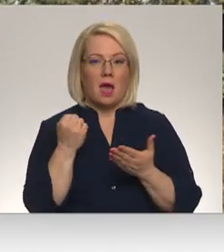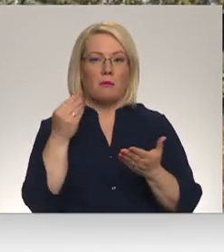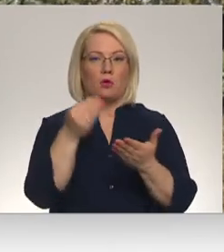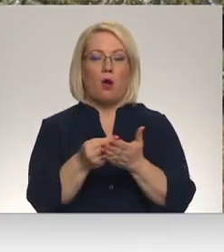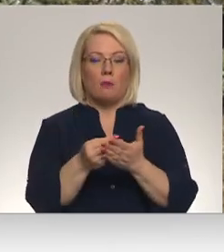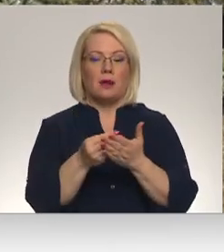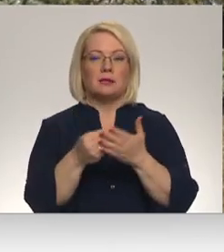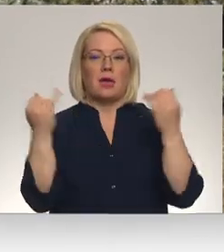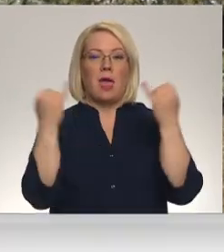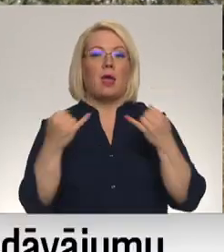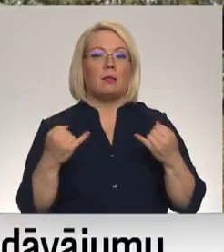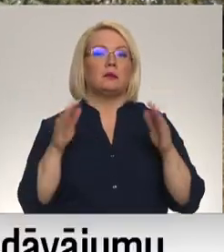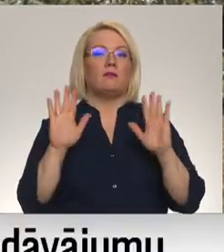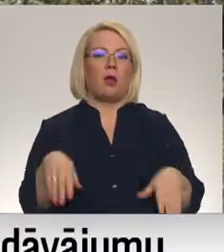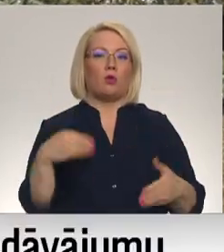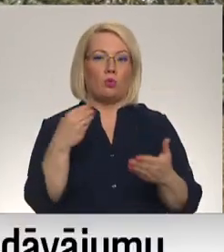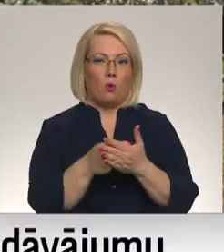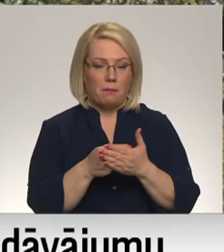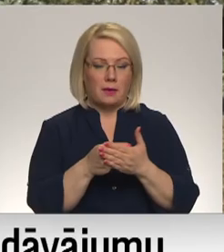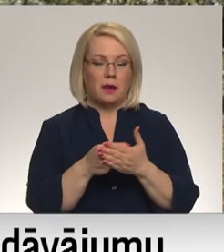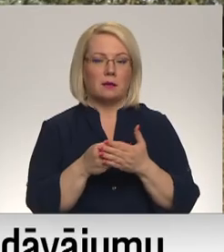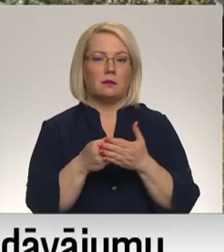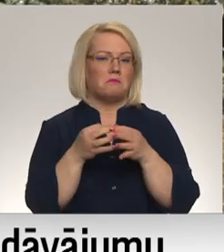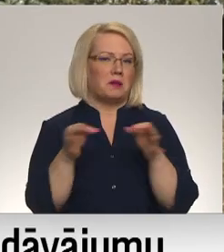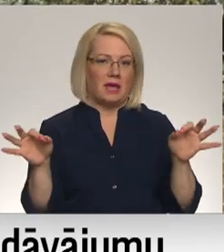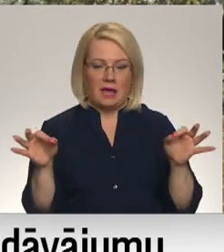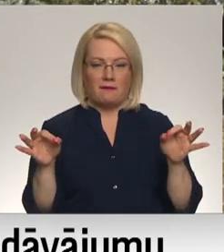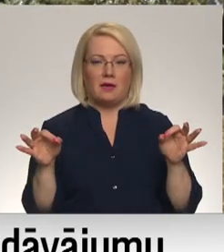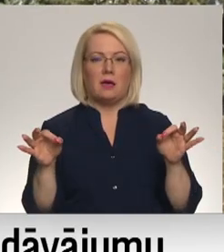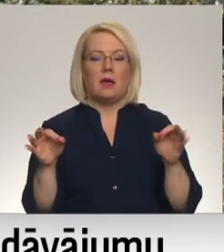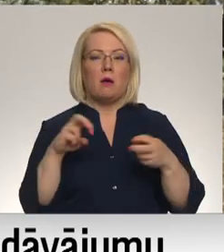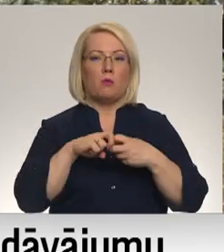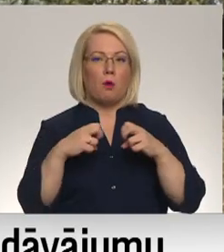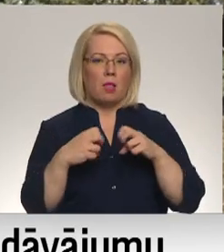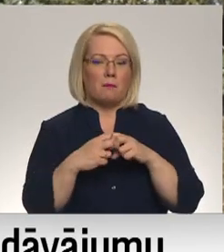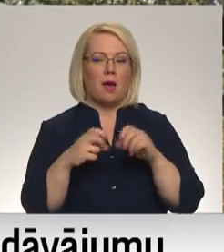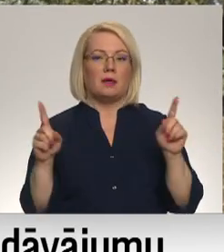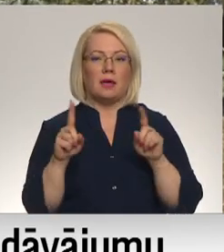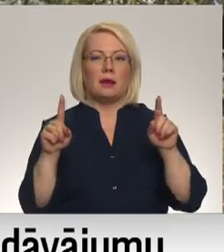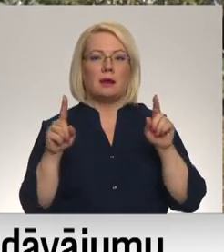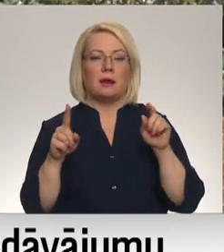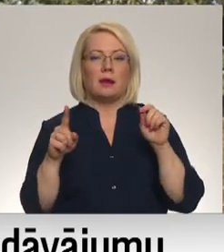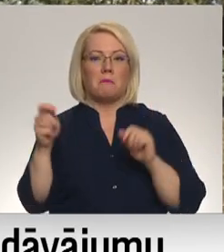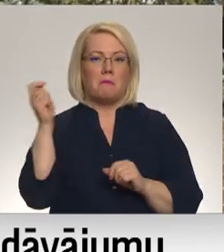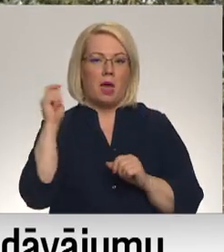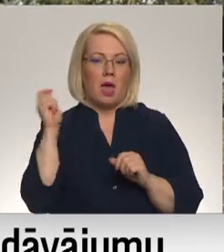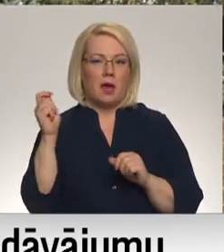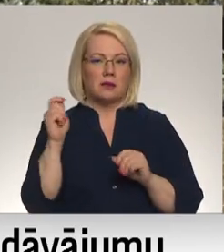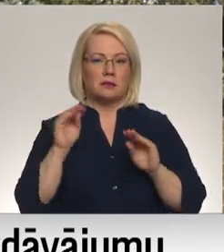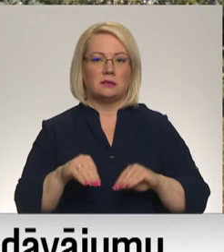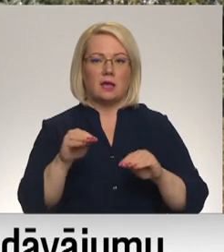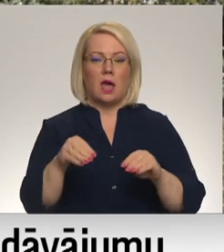stādi. Egles stādus var iegādāties diezgan brīvi šajā brīdī. Problemātiski ir bērs stādi, ko nav